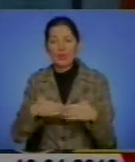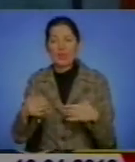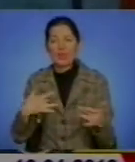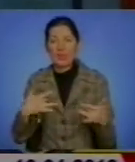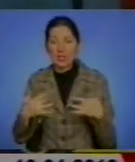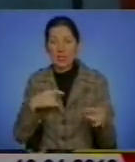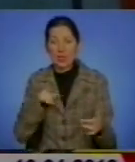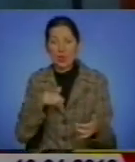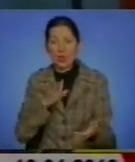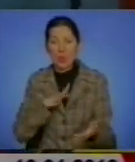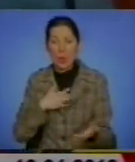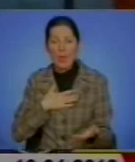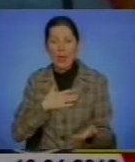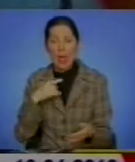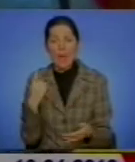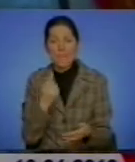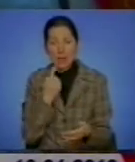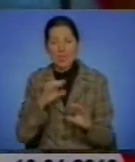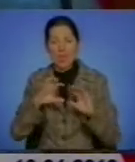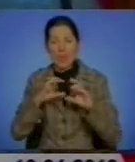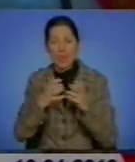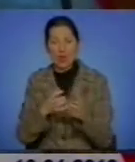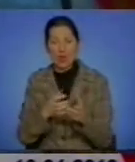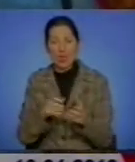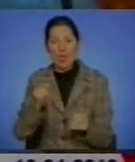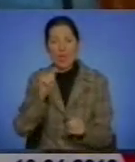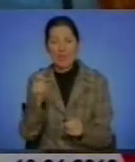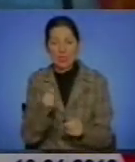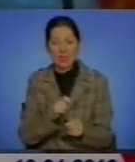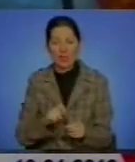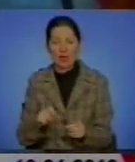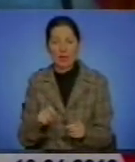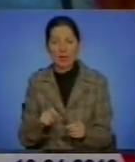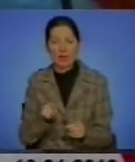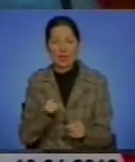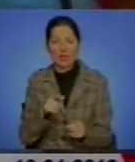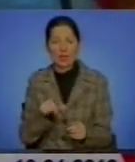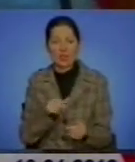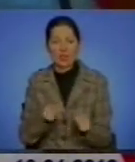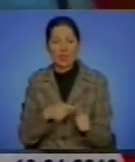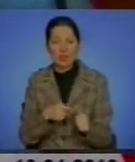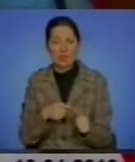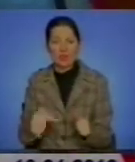був мій перший міжнародний фестиваль. Ні, тут тоді він називався